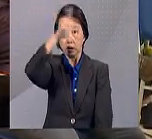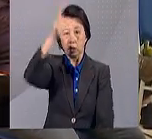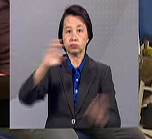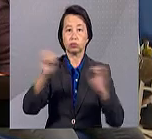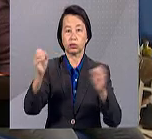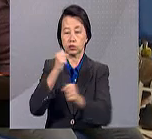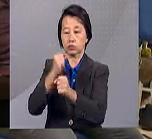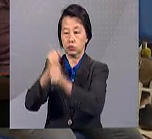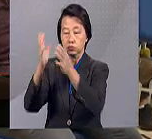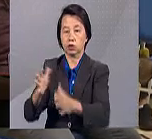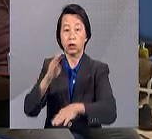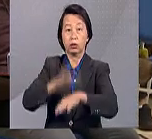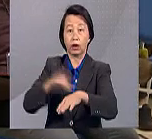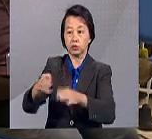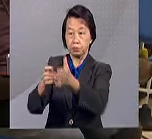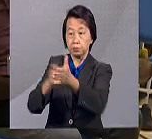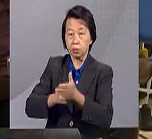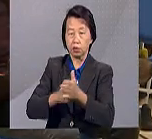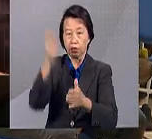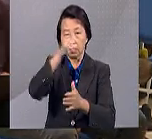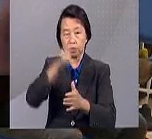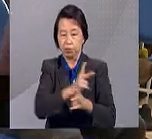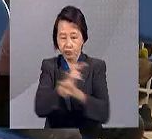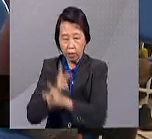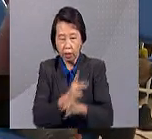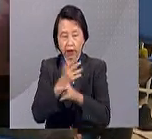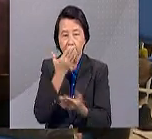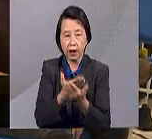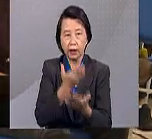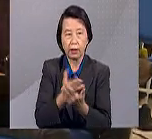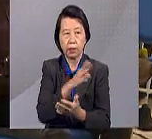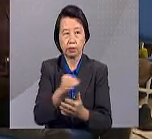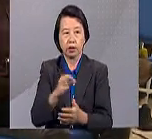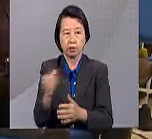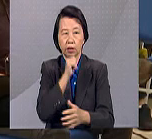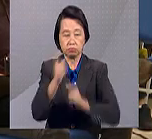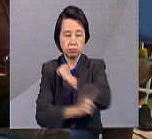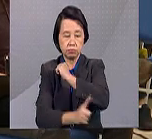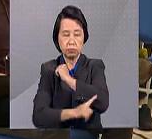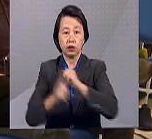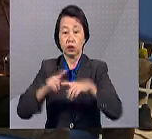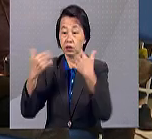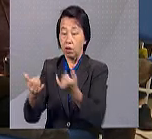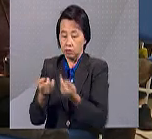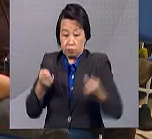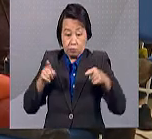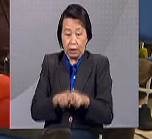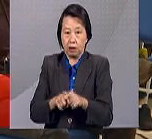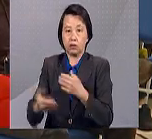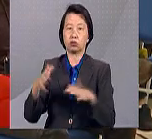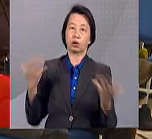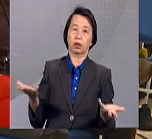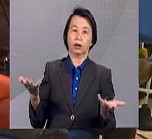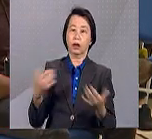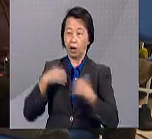pekerja asing. Waktu mereka diperlukan, kerajaan menjaga mereka dengan baik dan tak ambil tindakan. Namun sekarang berlaku sebaliknya,